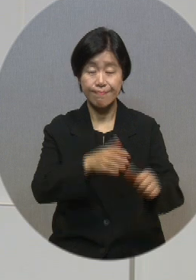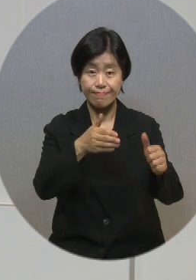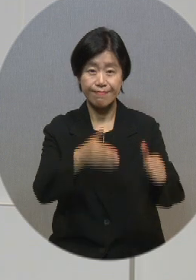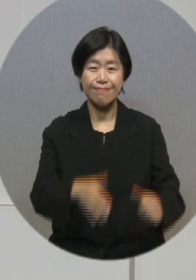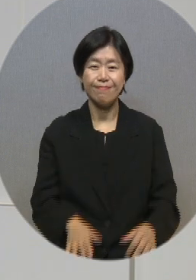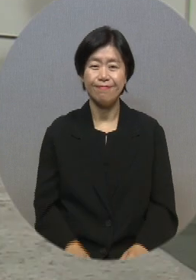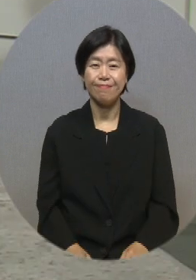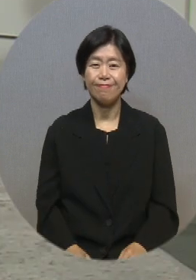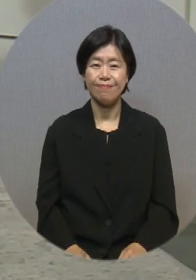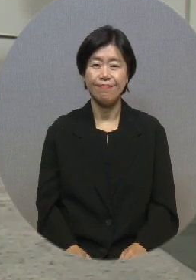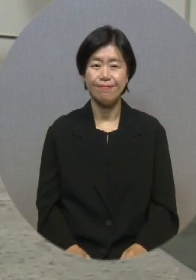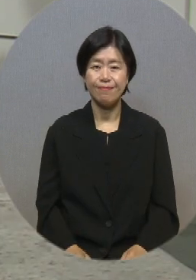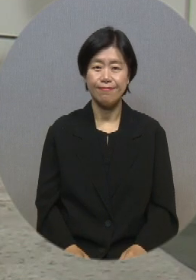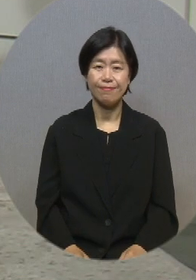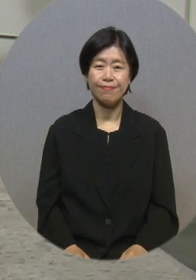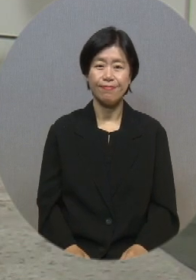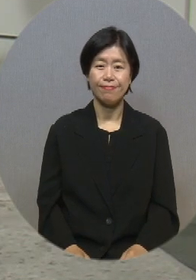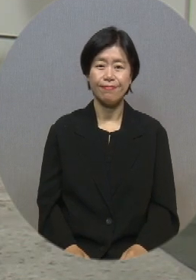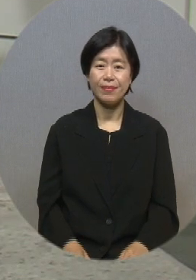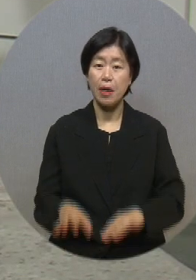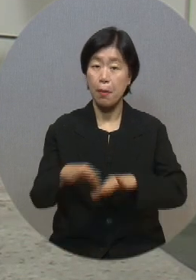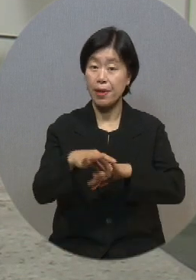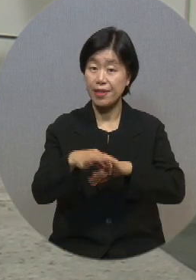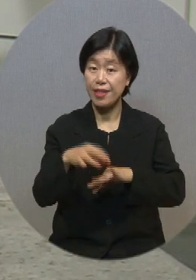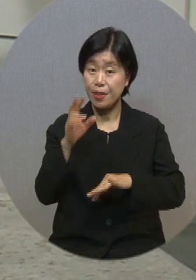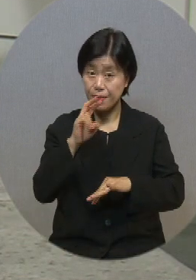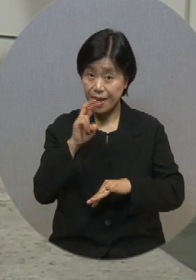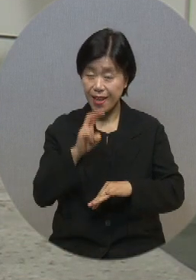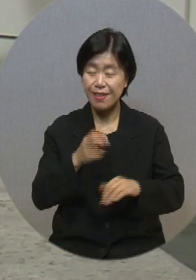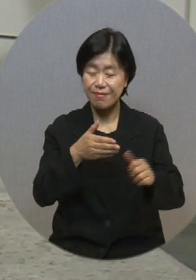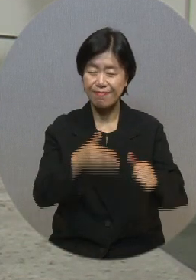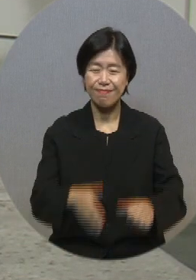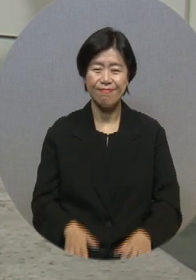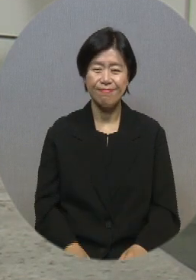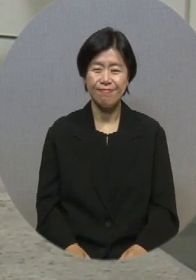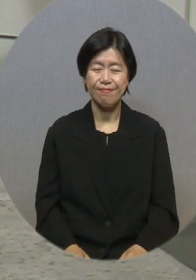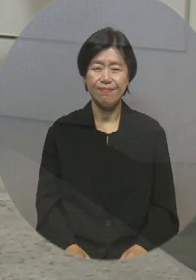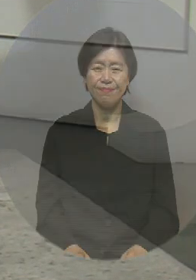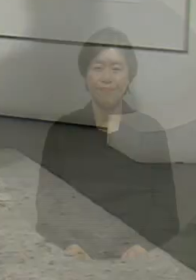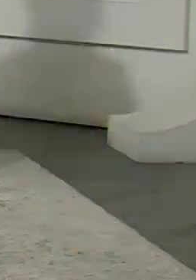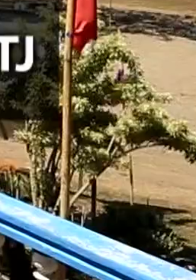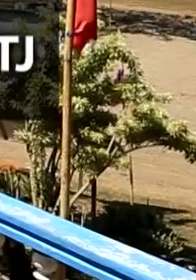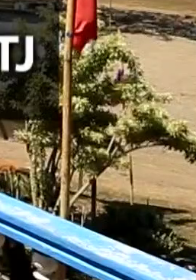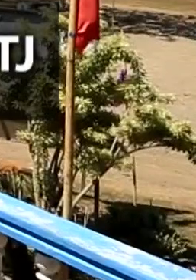해주시기 바랍니다. 채윤아 예. 반지 듣겠습니다. 예. 네, 응원합니다.